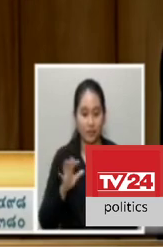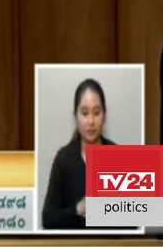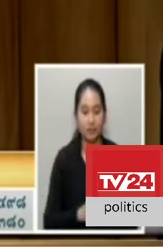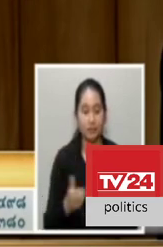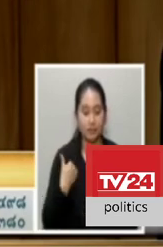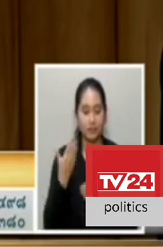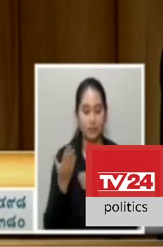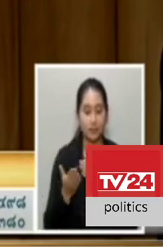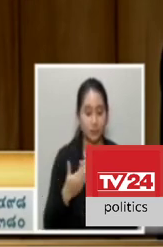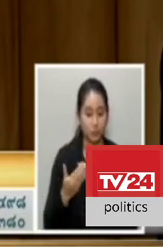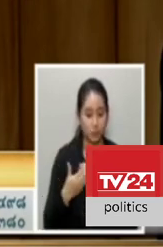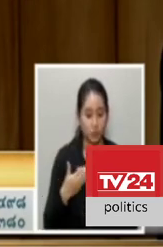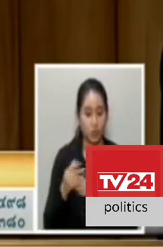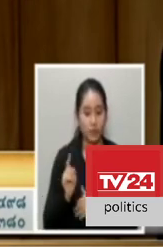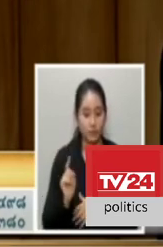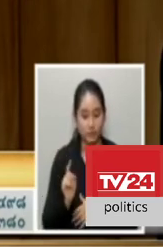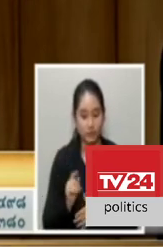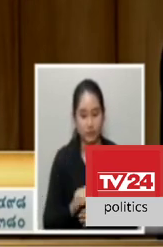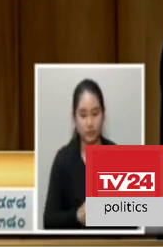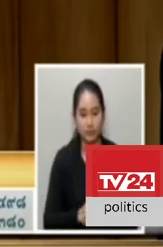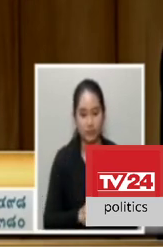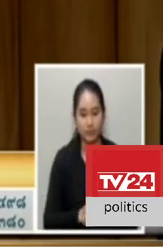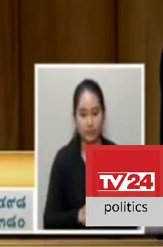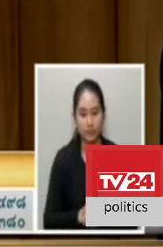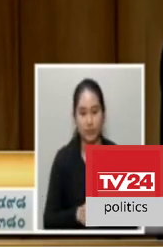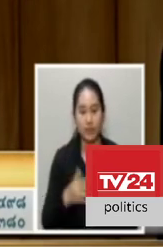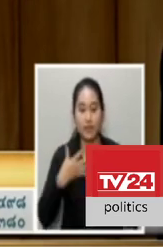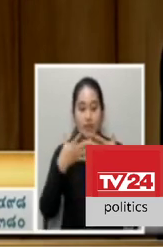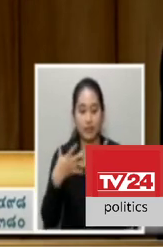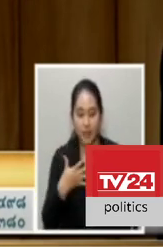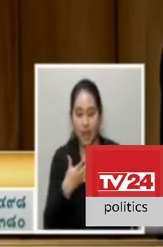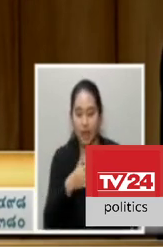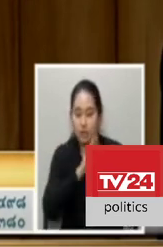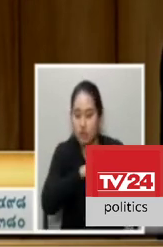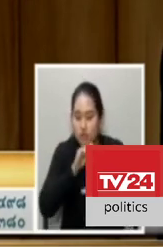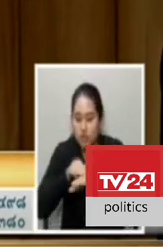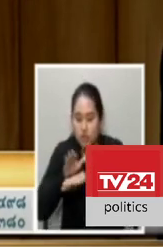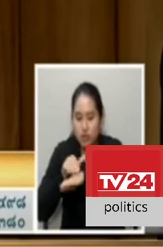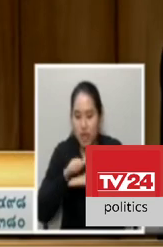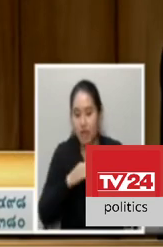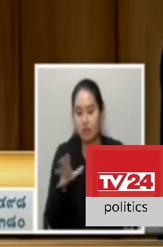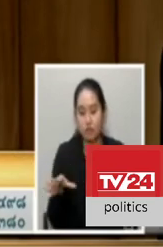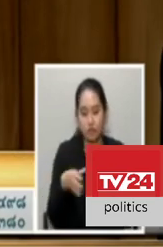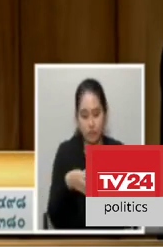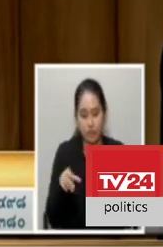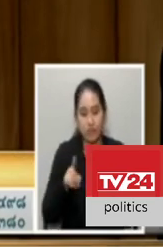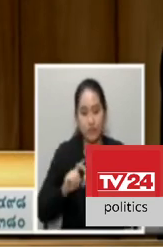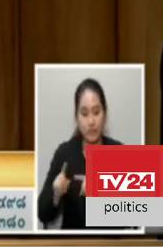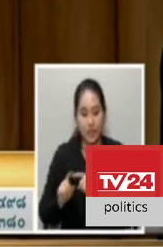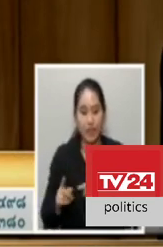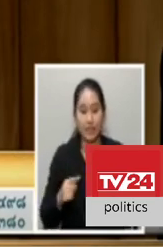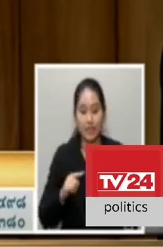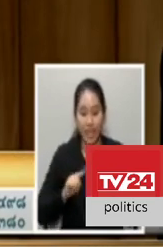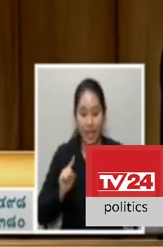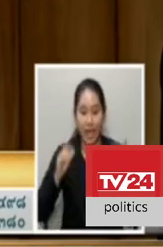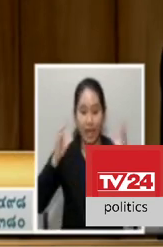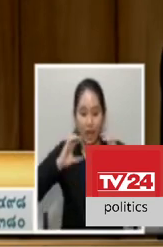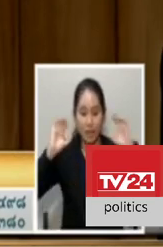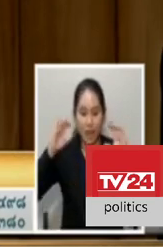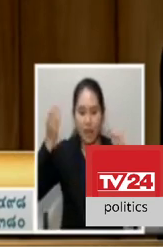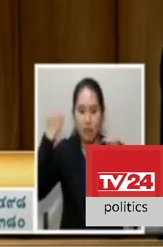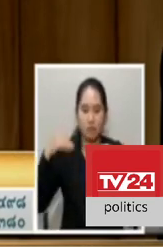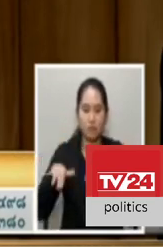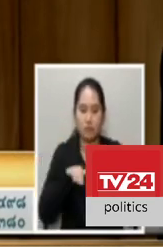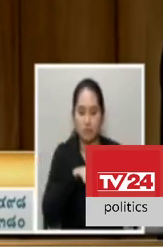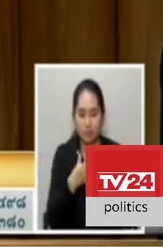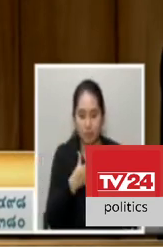นทางสหรัฐชวนและหลายประเทศก็ชวนแต่ว่าทางรัฐบาลในยุคนั้นยังไม่พร้อม